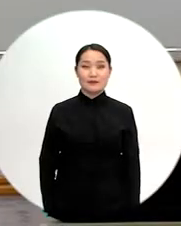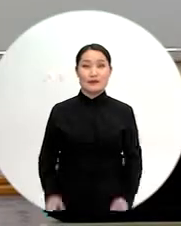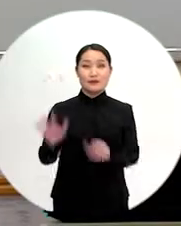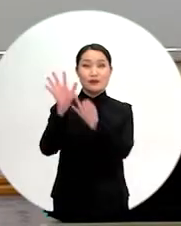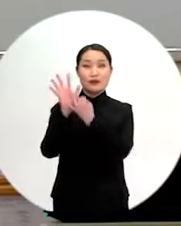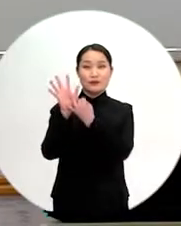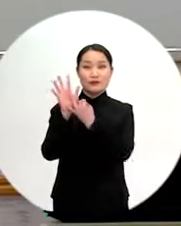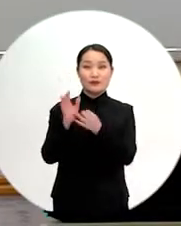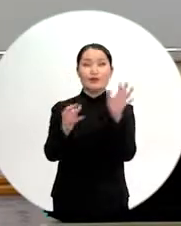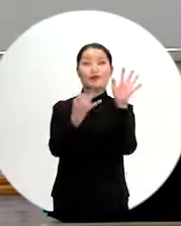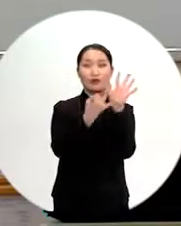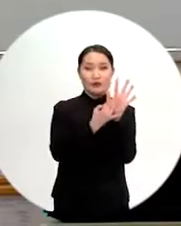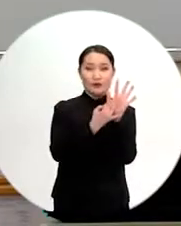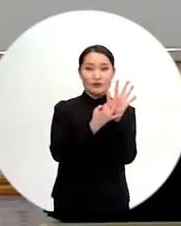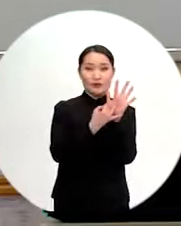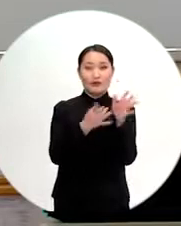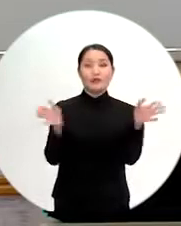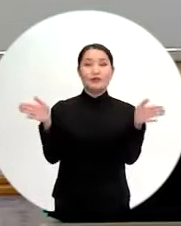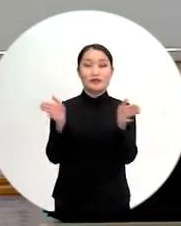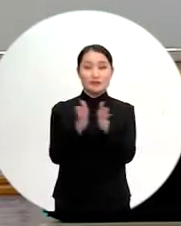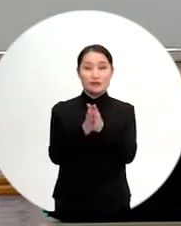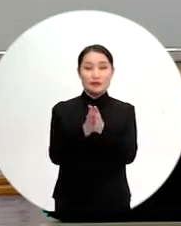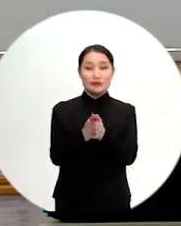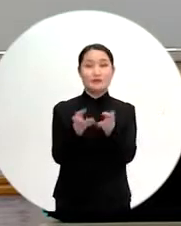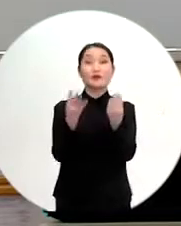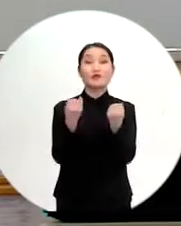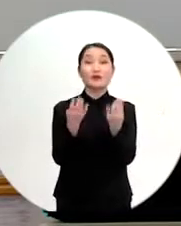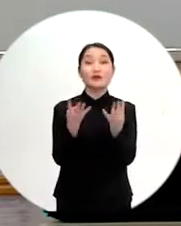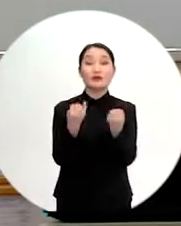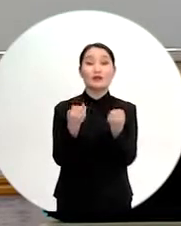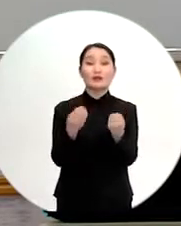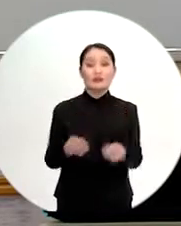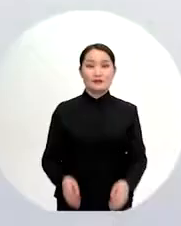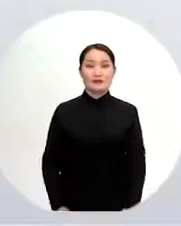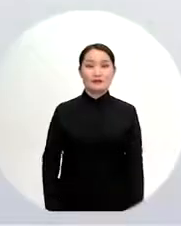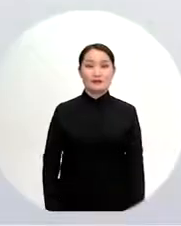Долоон хуруу, долоон хуруу. Нийлээд хэдэн хуруу вэ?